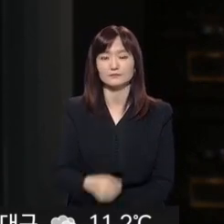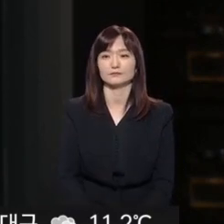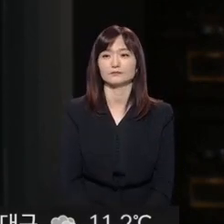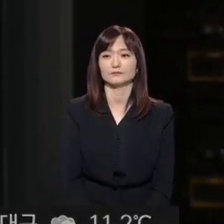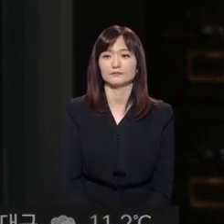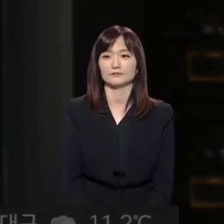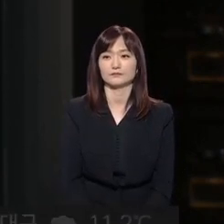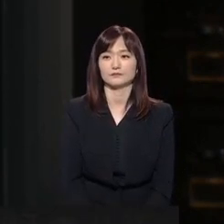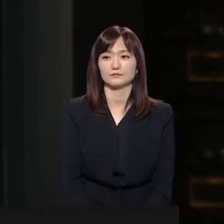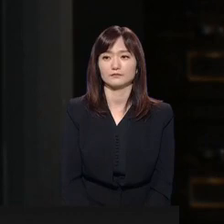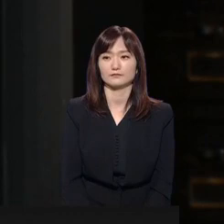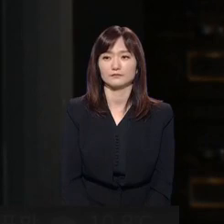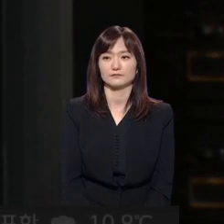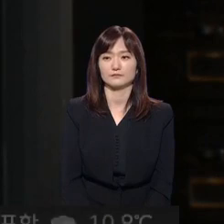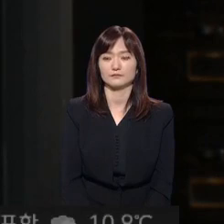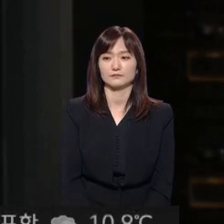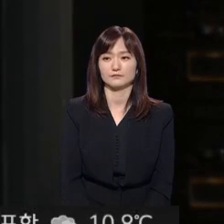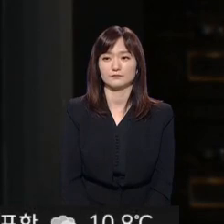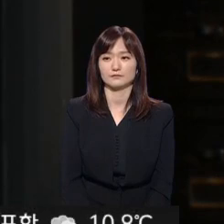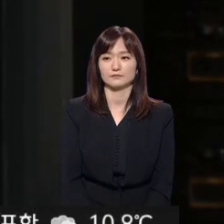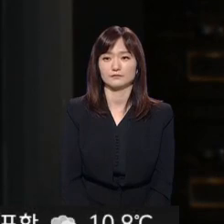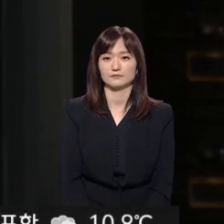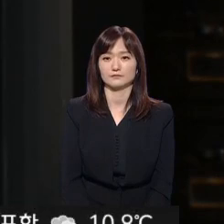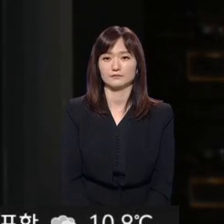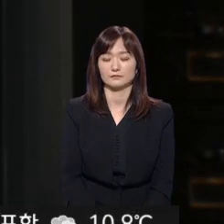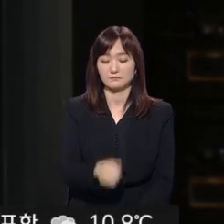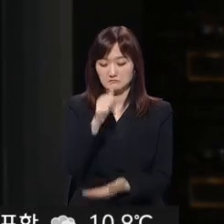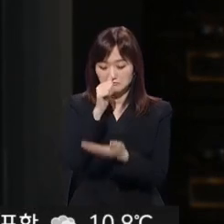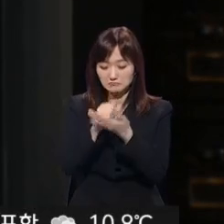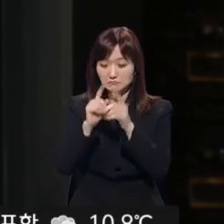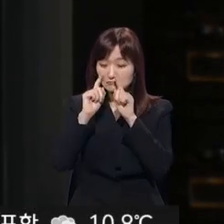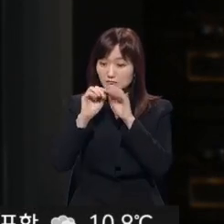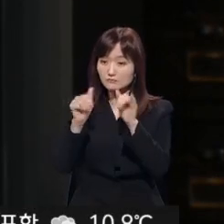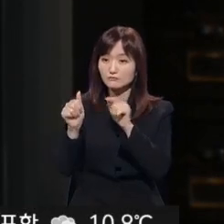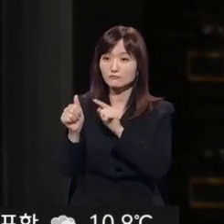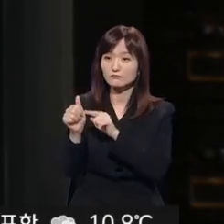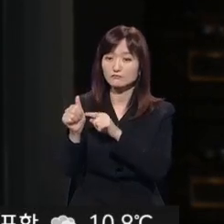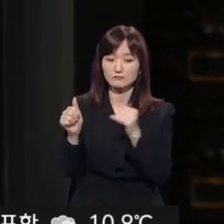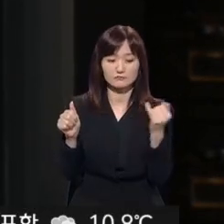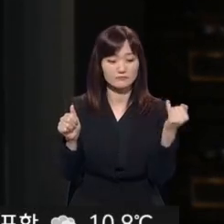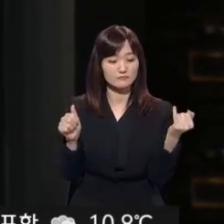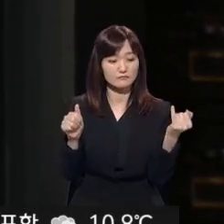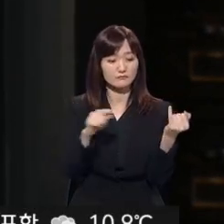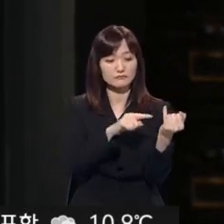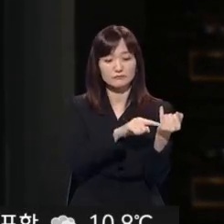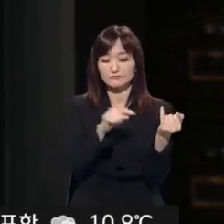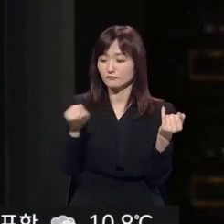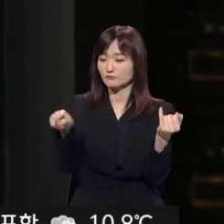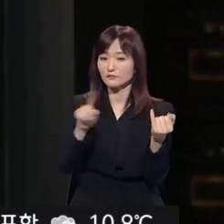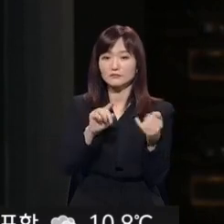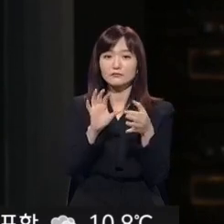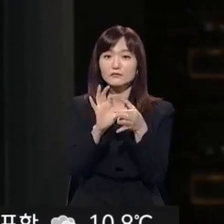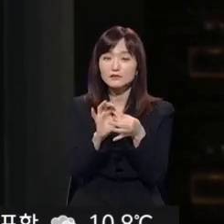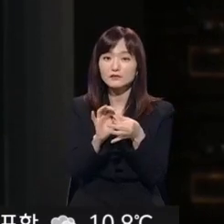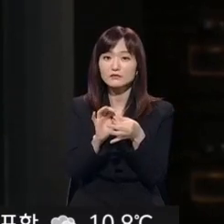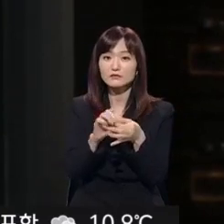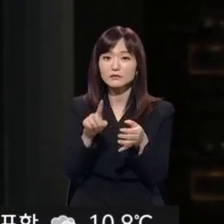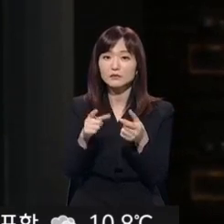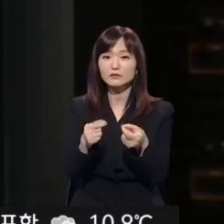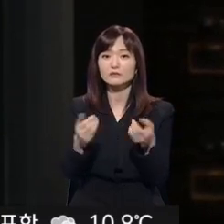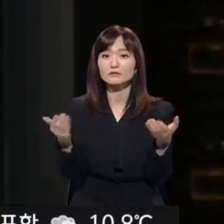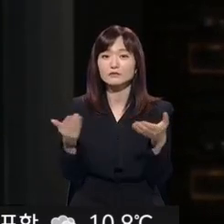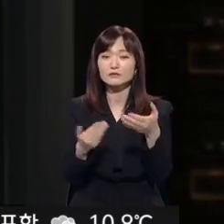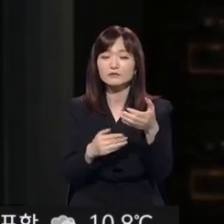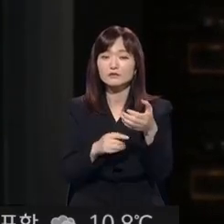아하 자 그렇다면이 용의자 그 피해자 피해 여성과 대체 어떤 사이였길래 이런 짓을